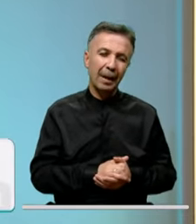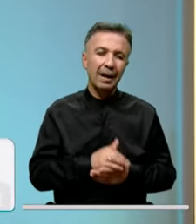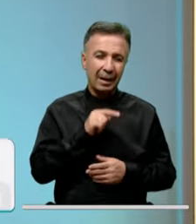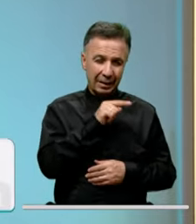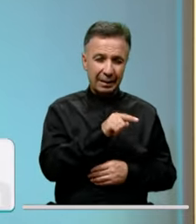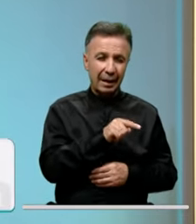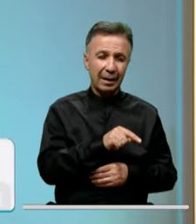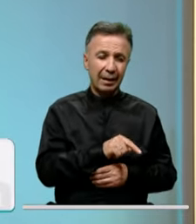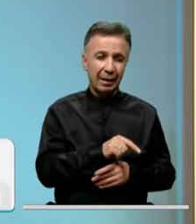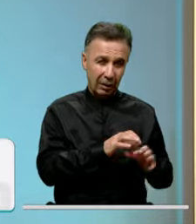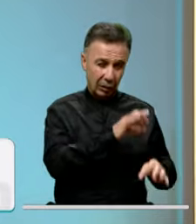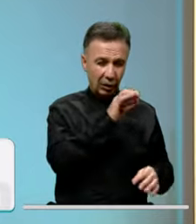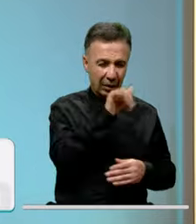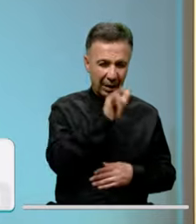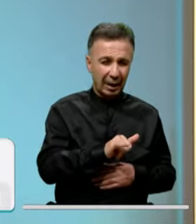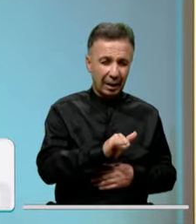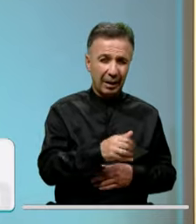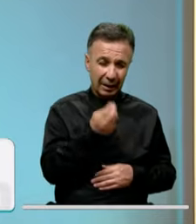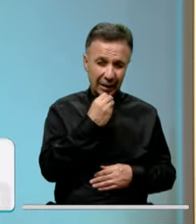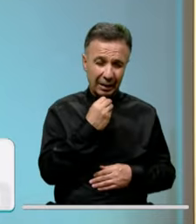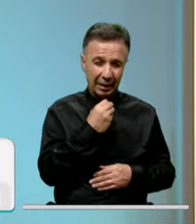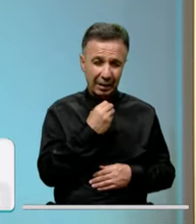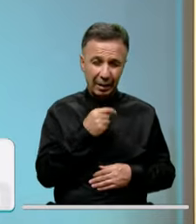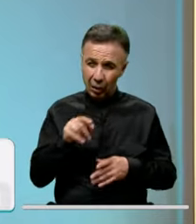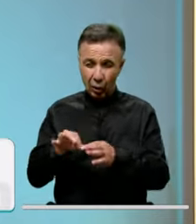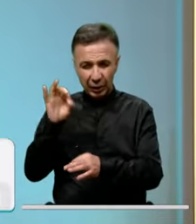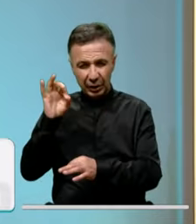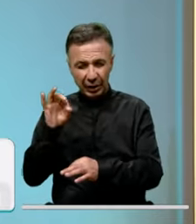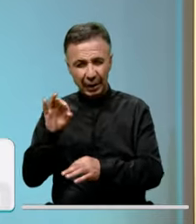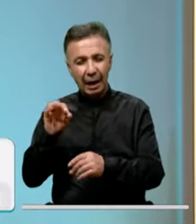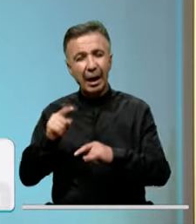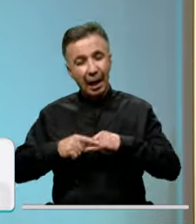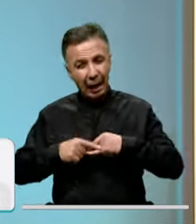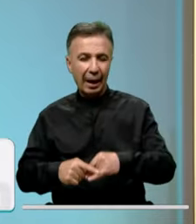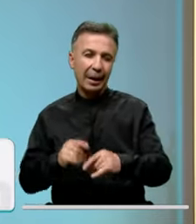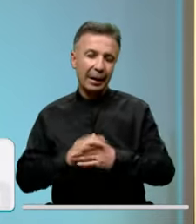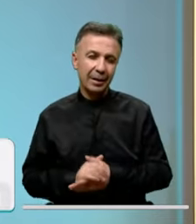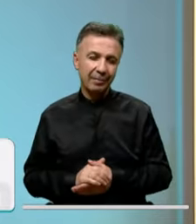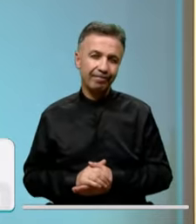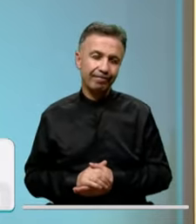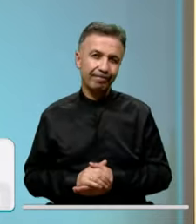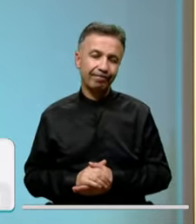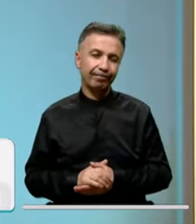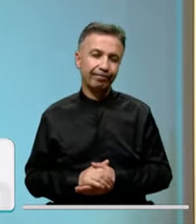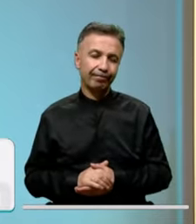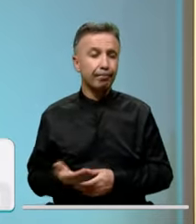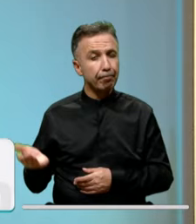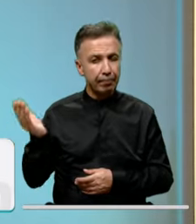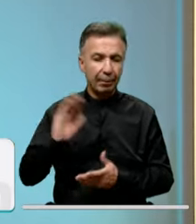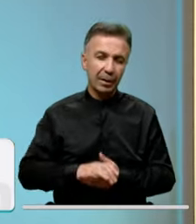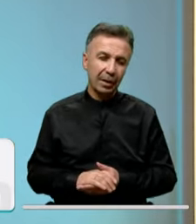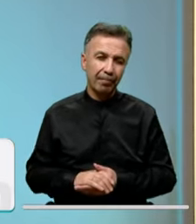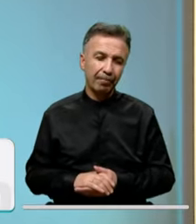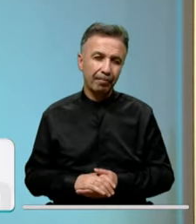kul hakkı üzerinde var, onunla hesaplaş. bir adım daha ötesi,